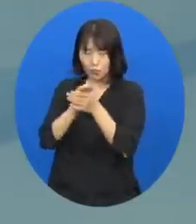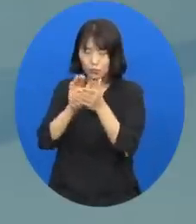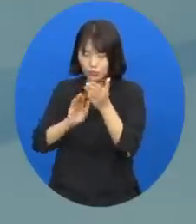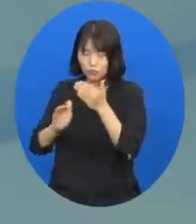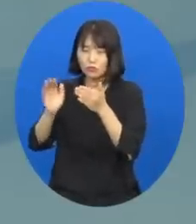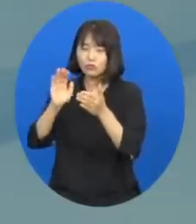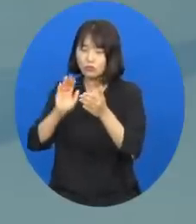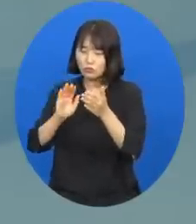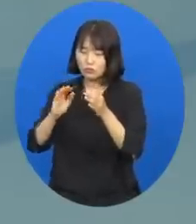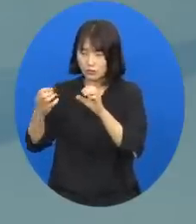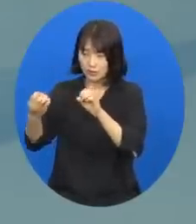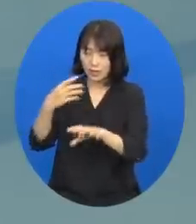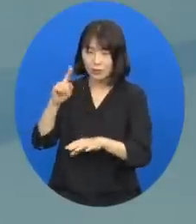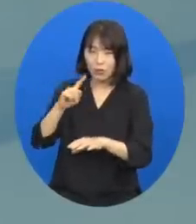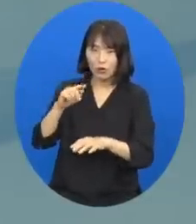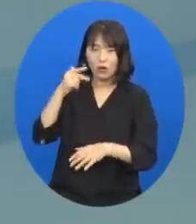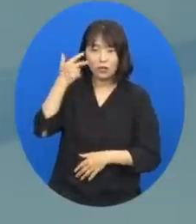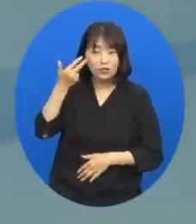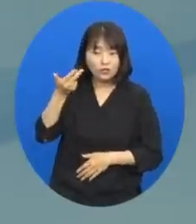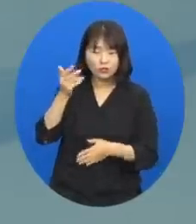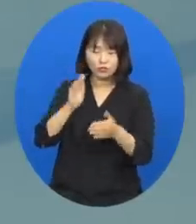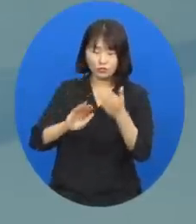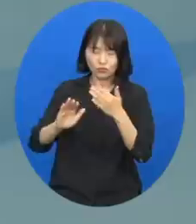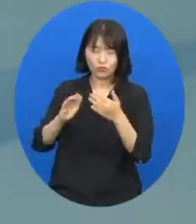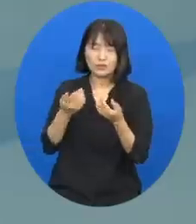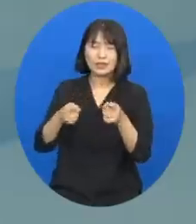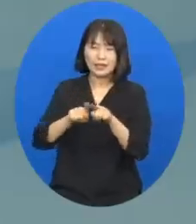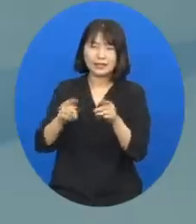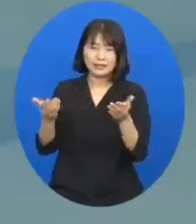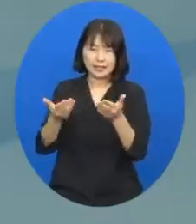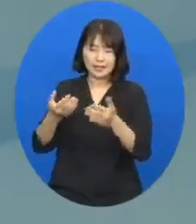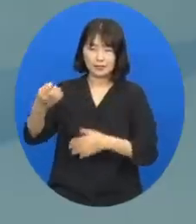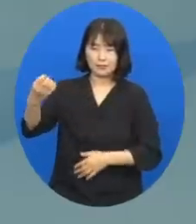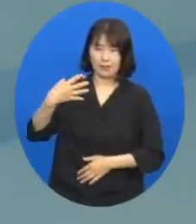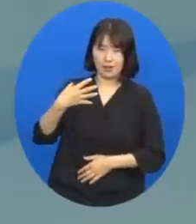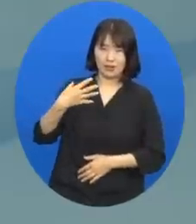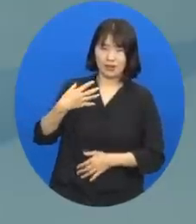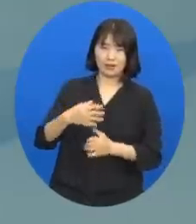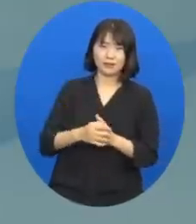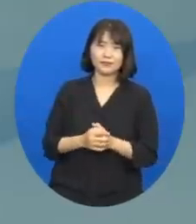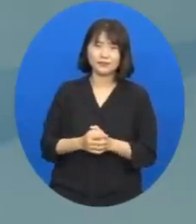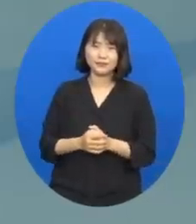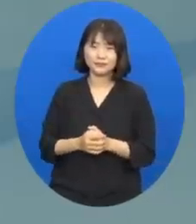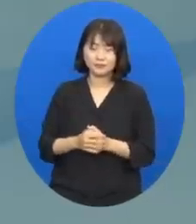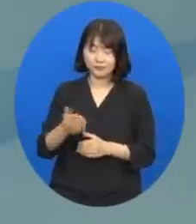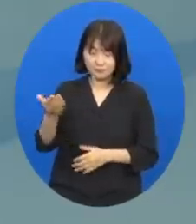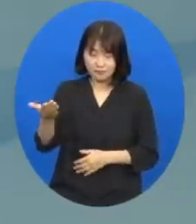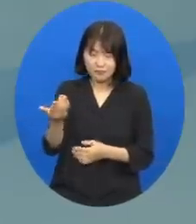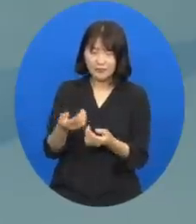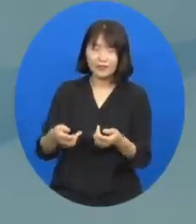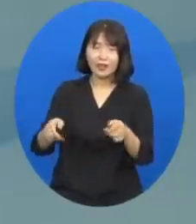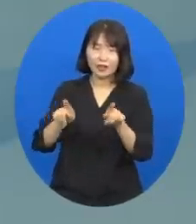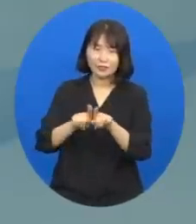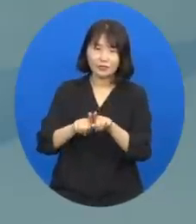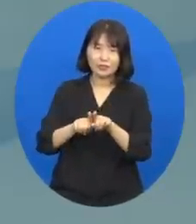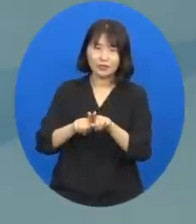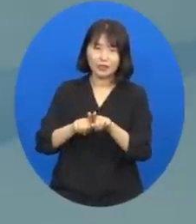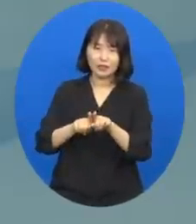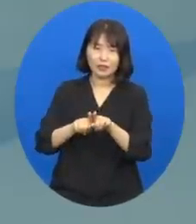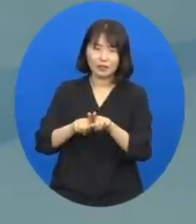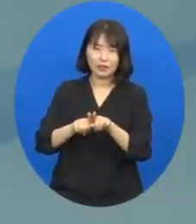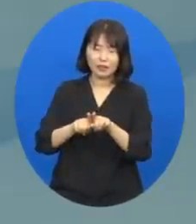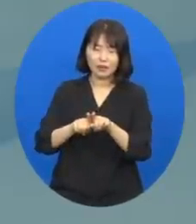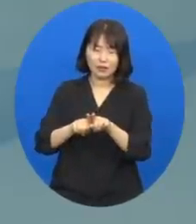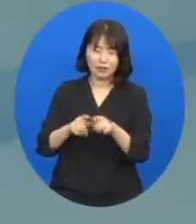그리고 그 분간 행복하게 목회를 했습니다 그분이 가지고 있는 많은 열정과 장점이 있었거든요 교회의 얼마나 보게 되는지